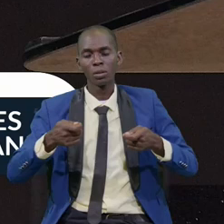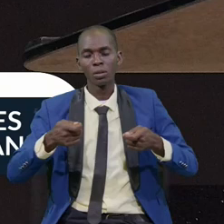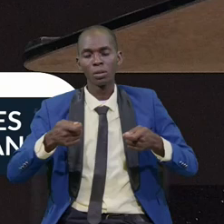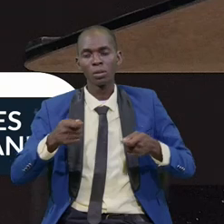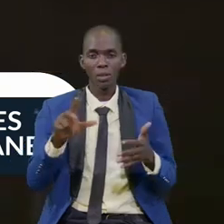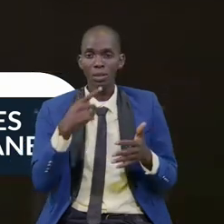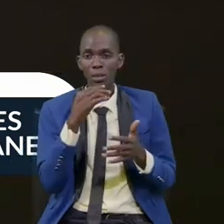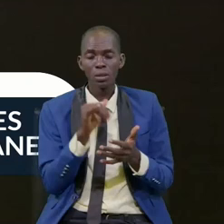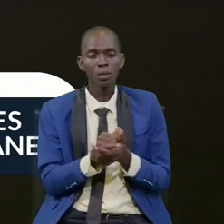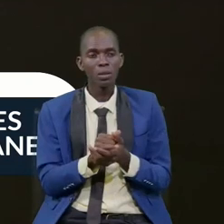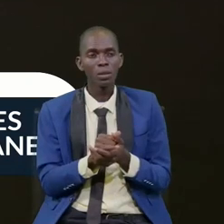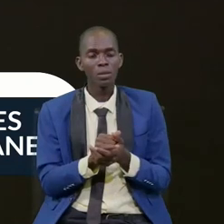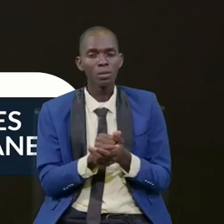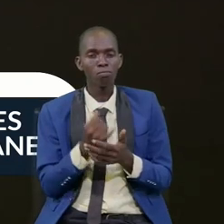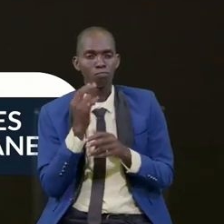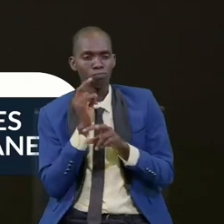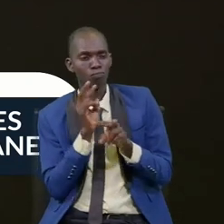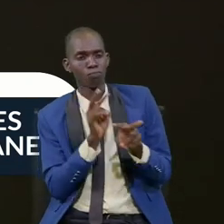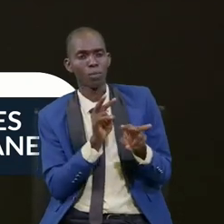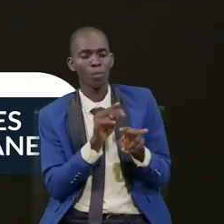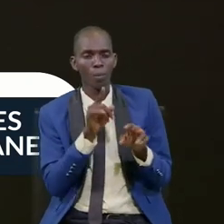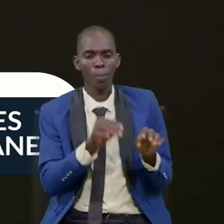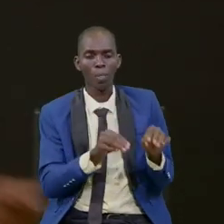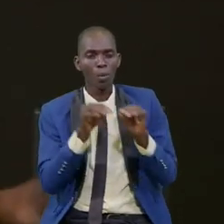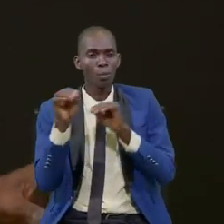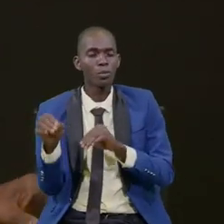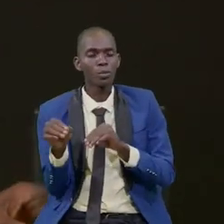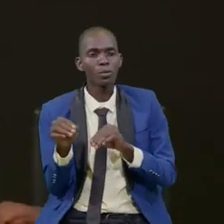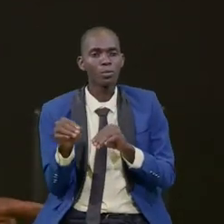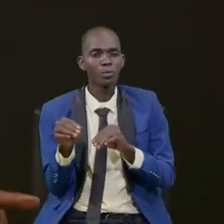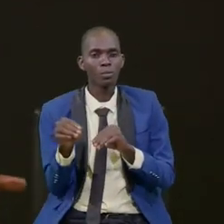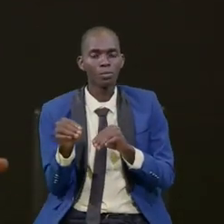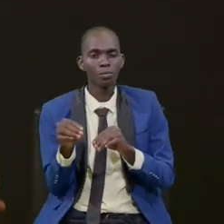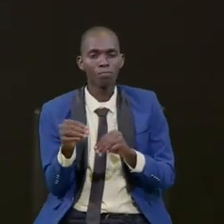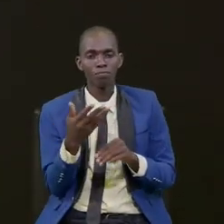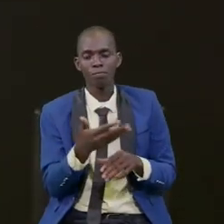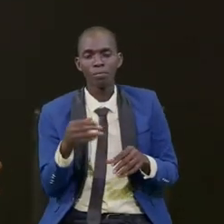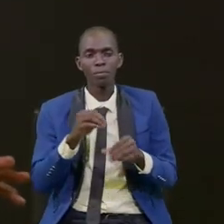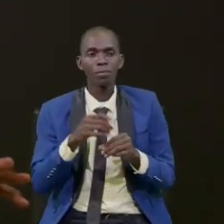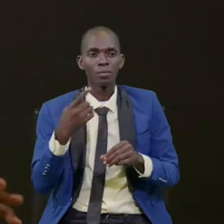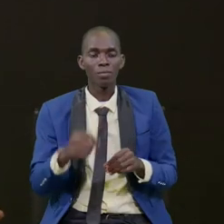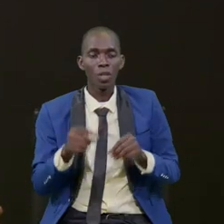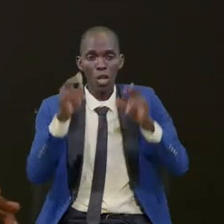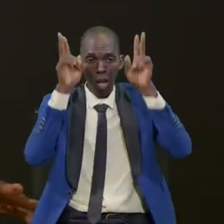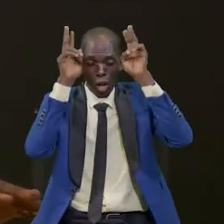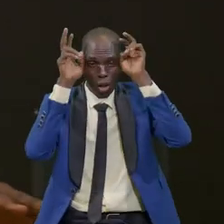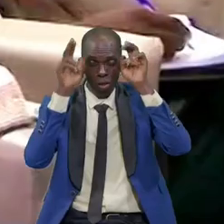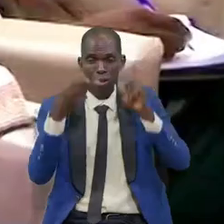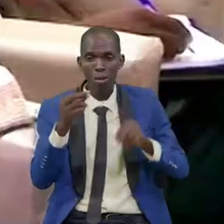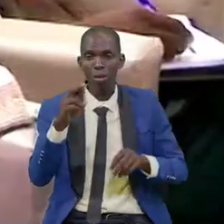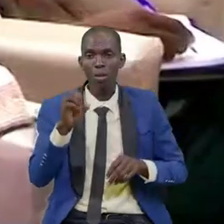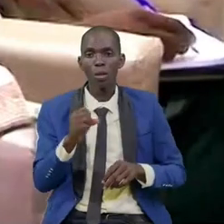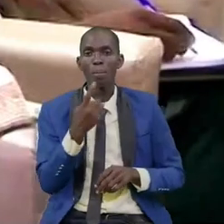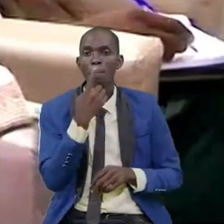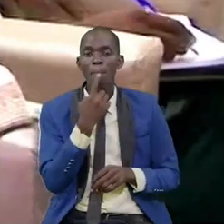Le verset 3 dit, si nous mettons le mort dans la bouche des chevaux pour qu'ils